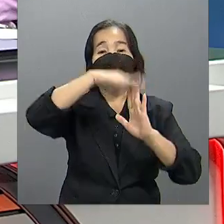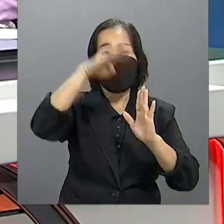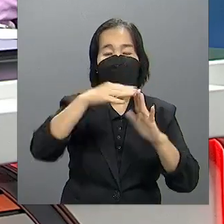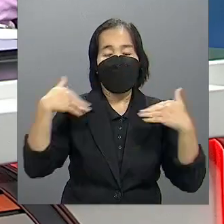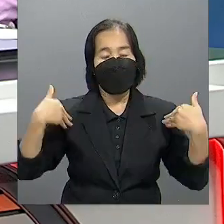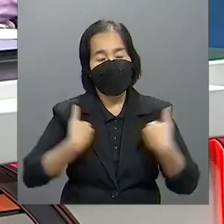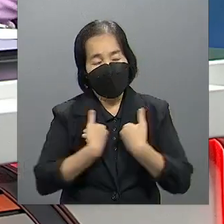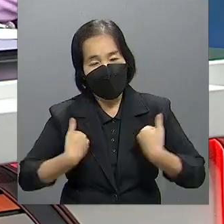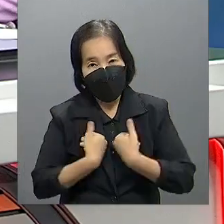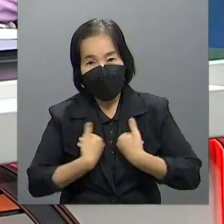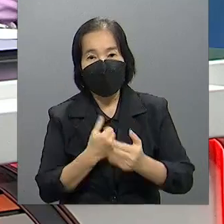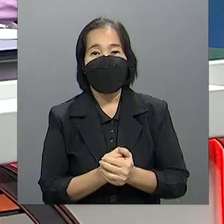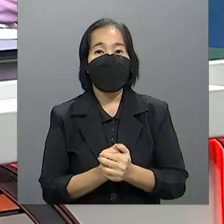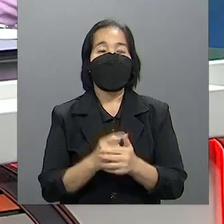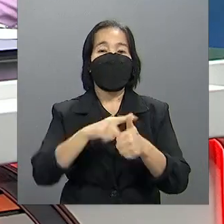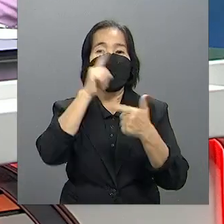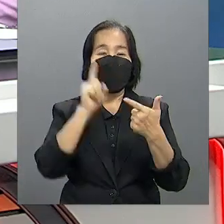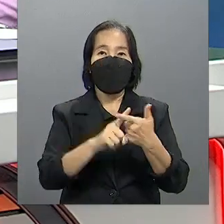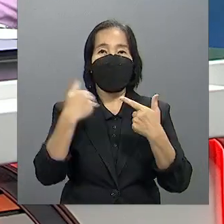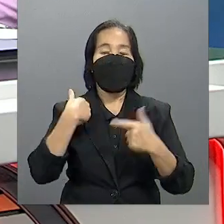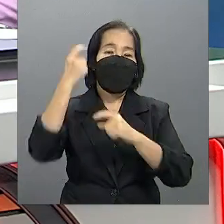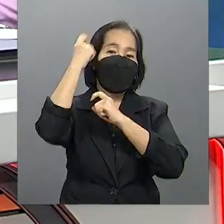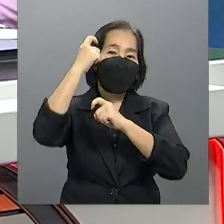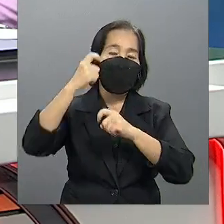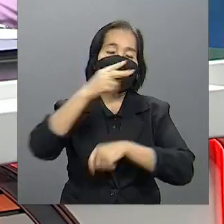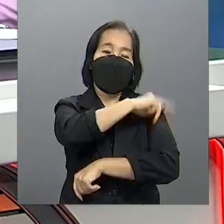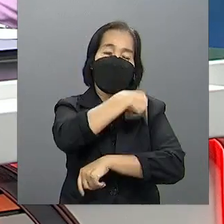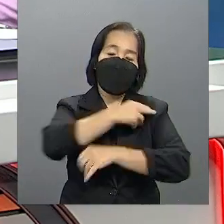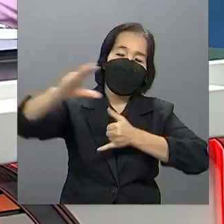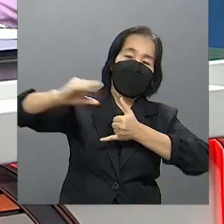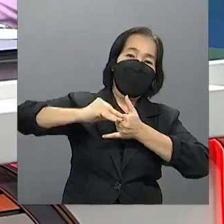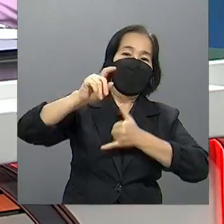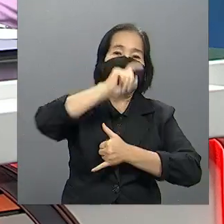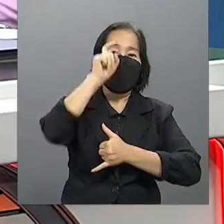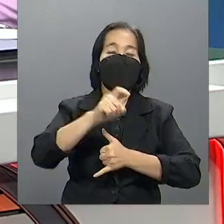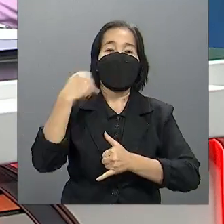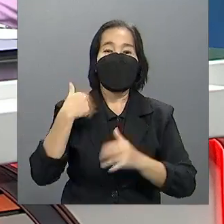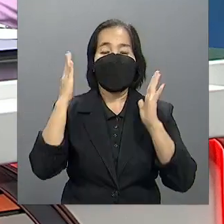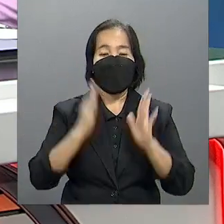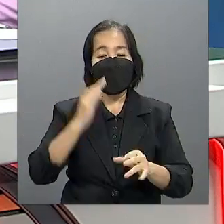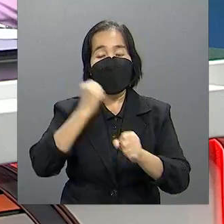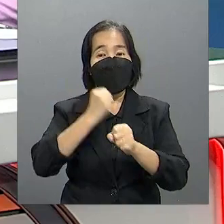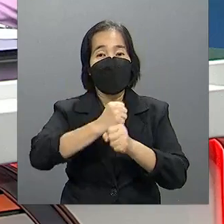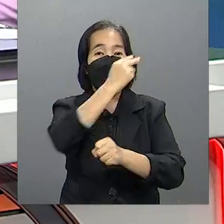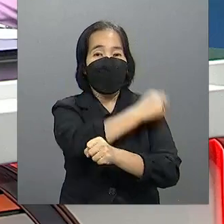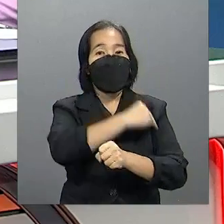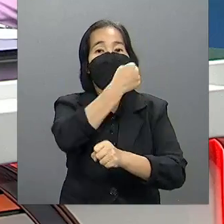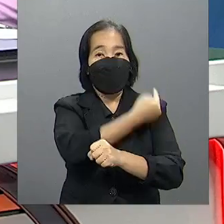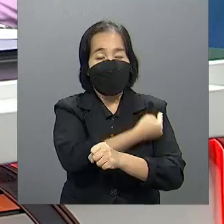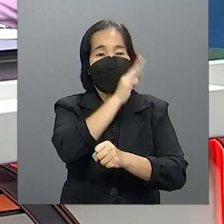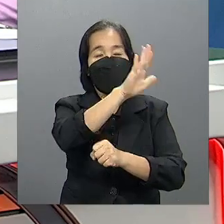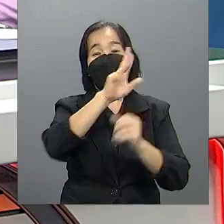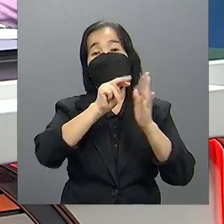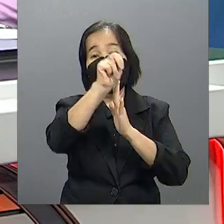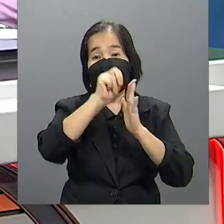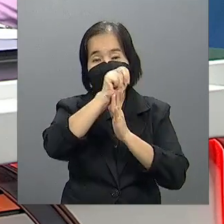ขณะเดียวกันก็มีความเสี่ยงที่จะติดเชื้ออยู่ตลอดเวลาด้วยค่ะ ค่ะซึ่งบุคลากรทางการแพทย์โรงพยาบาลน่านจังหวัดน่านนะคะก็คงยังดูแลผู้ป่ว